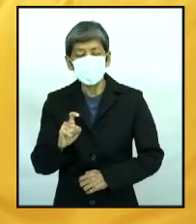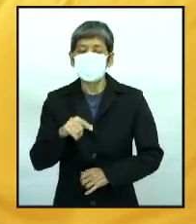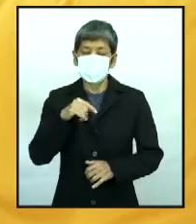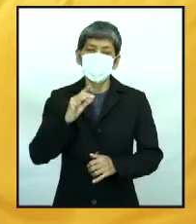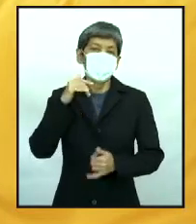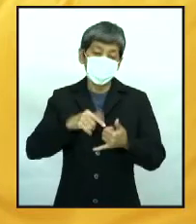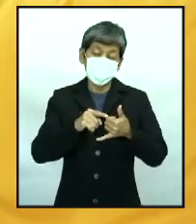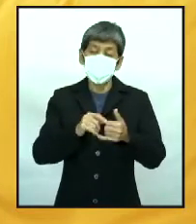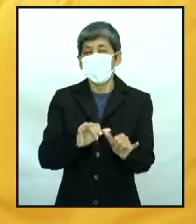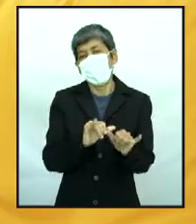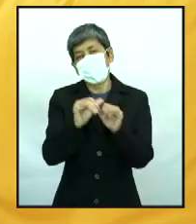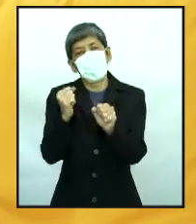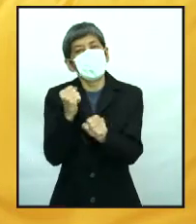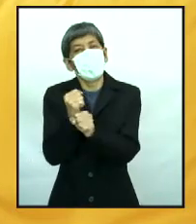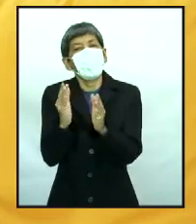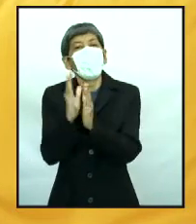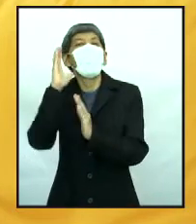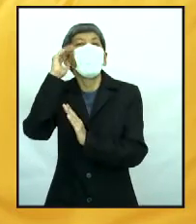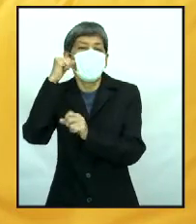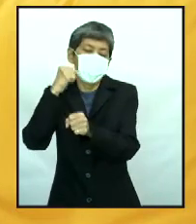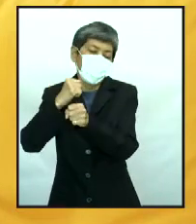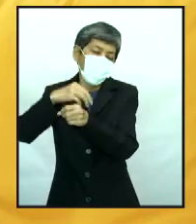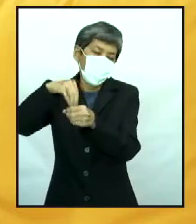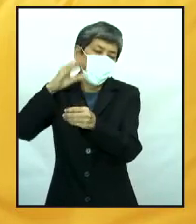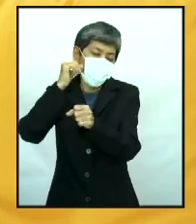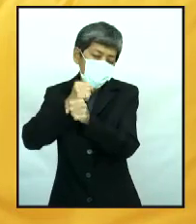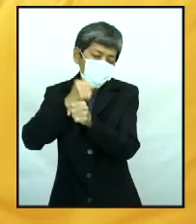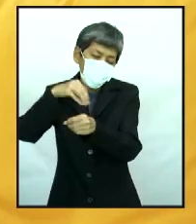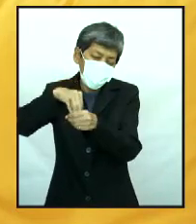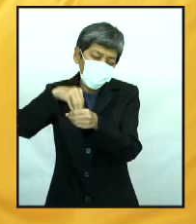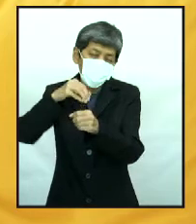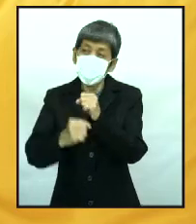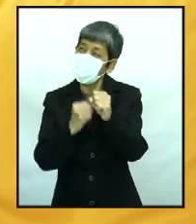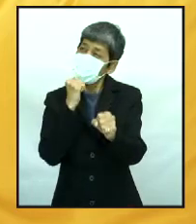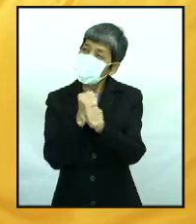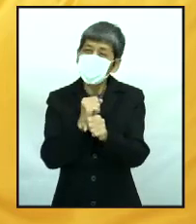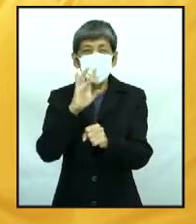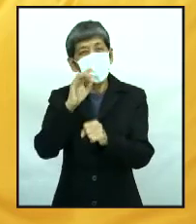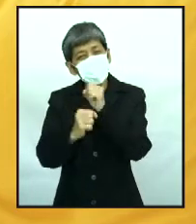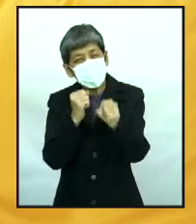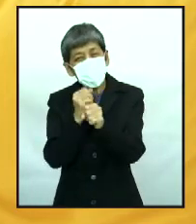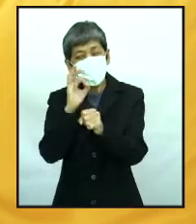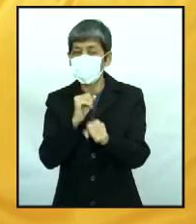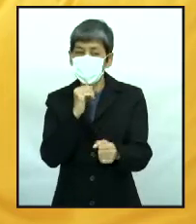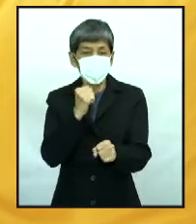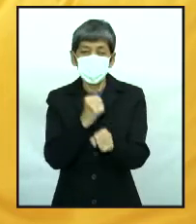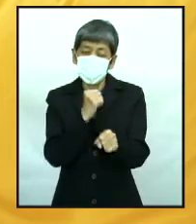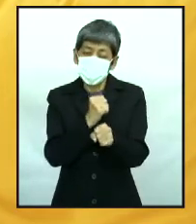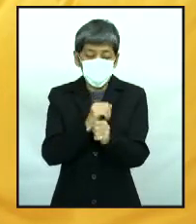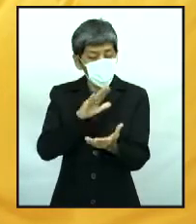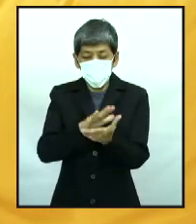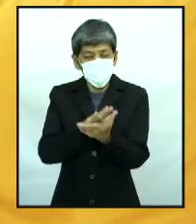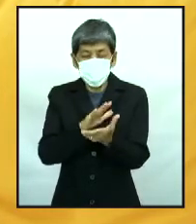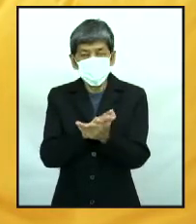ไปอยู่กับพ่อเขาที่ทำงานจังหวัดทำงานจนกระทั่งประมาณอายุ 8-9 ปีความที่ทำงานไม่มีโรงเรียนที่จะซั